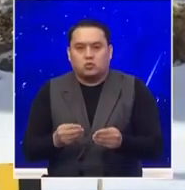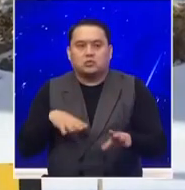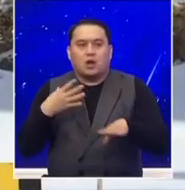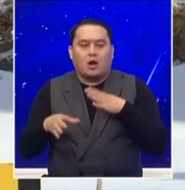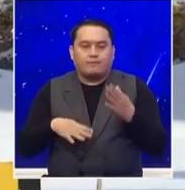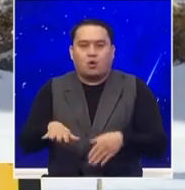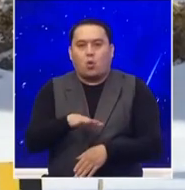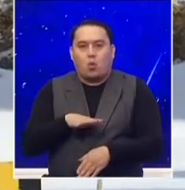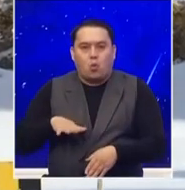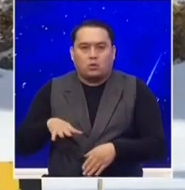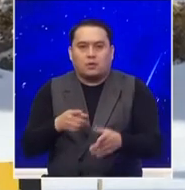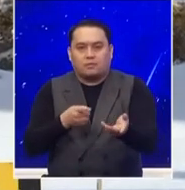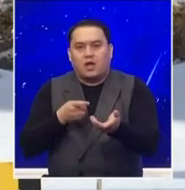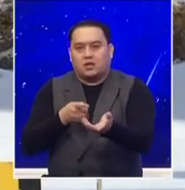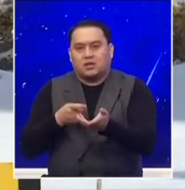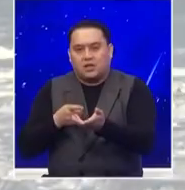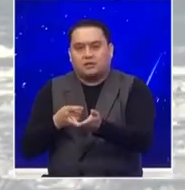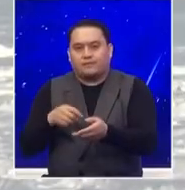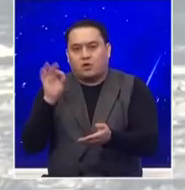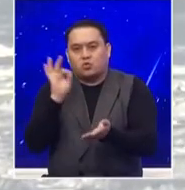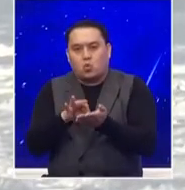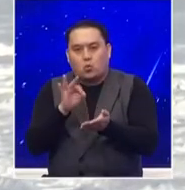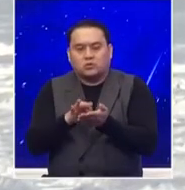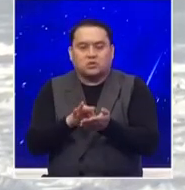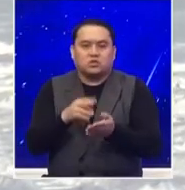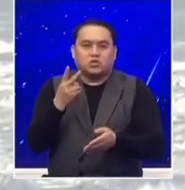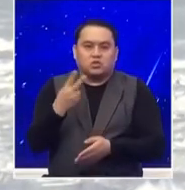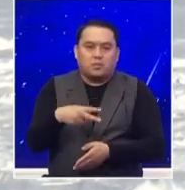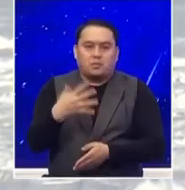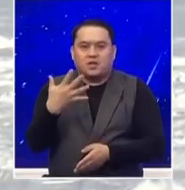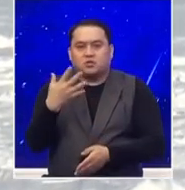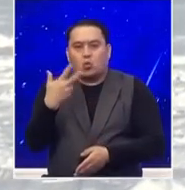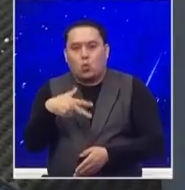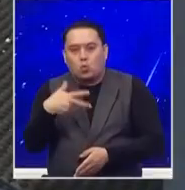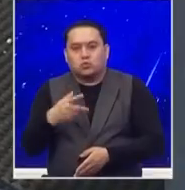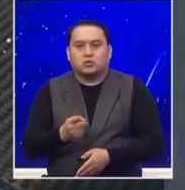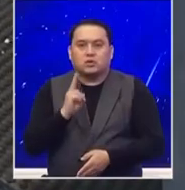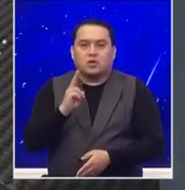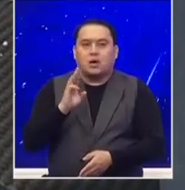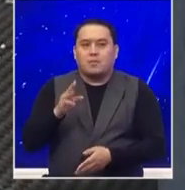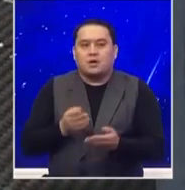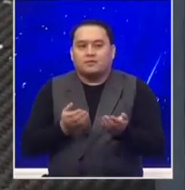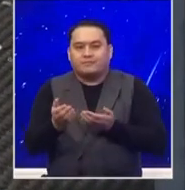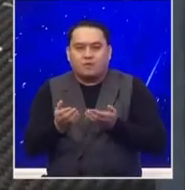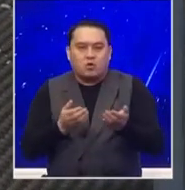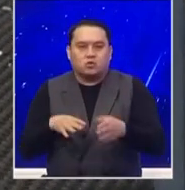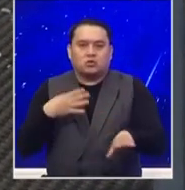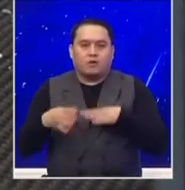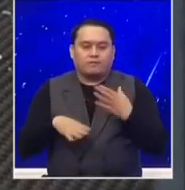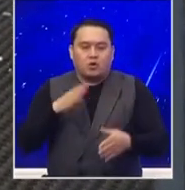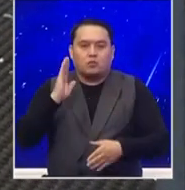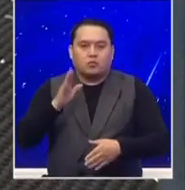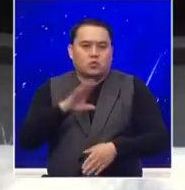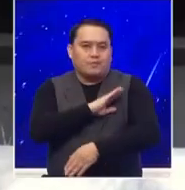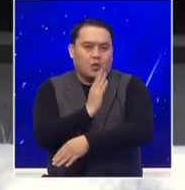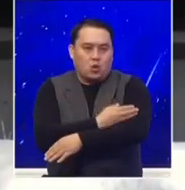жаттығу алаңына шығып мылтық атады. Әрбір дайындық сайын шаңғымен 25-30 шақырым жүгіріп шеберлігін шыңдайды. Атлеттер жаттығу болса да